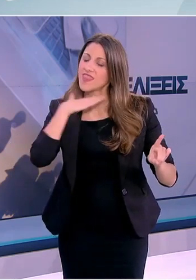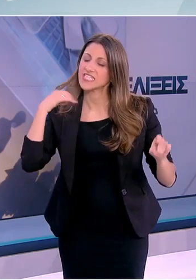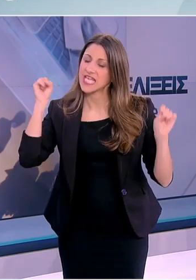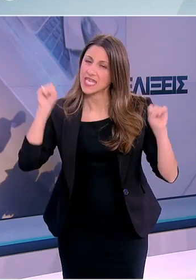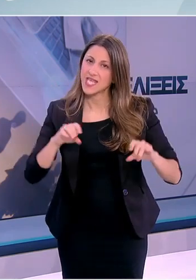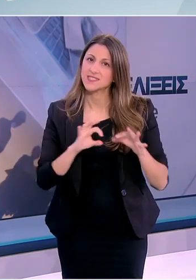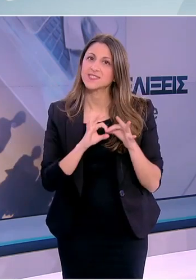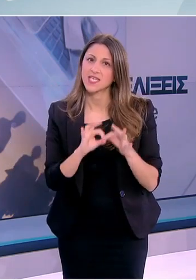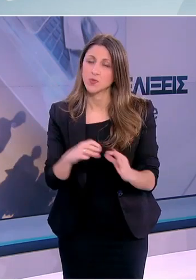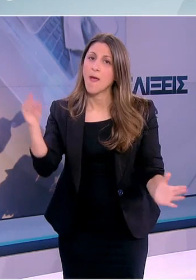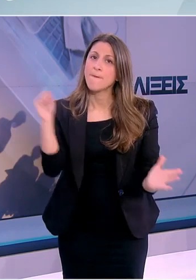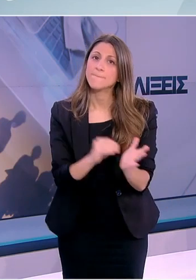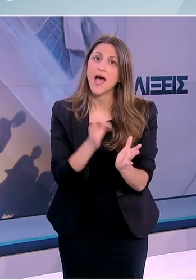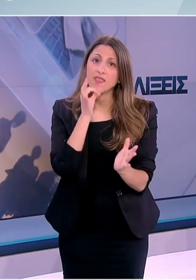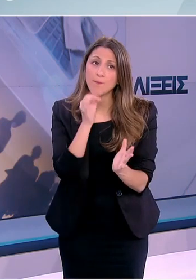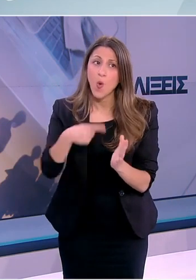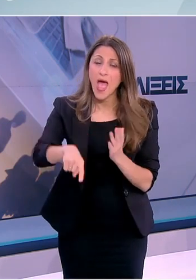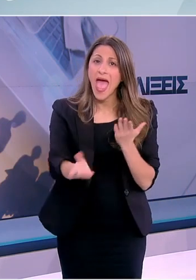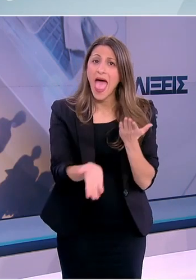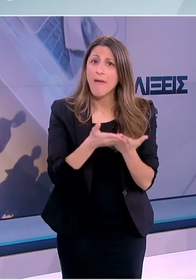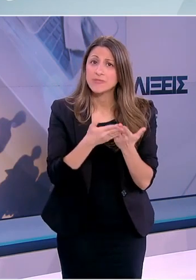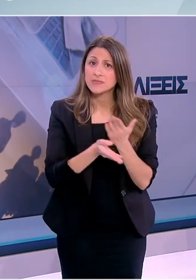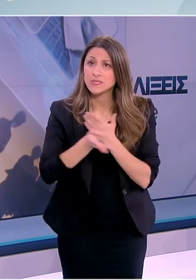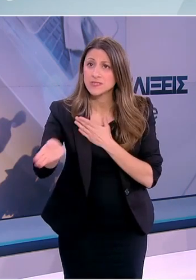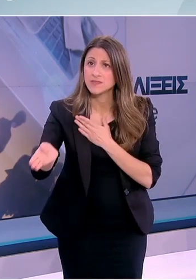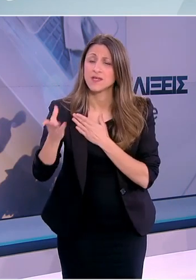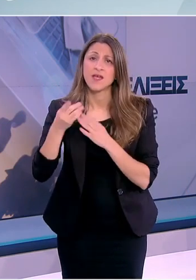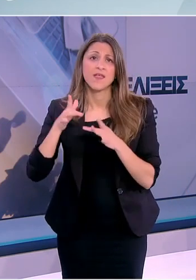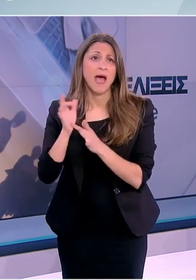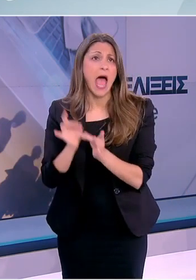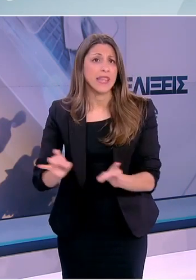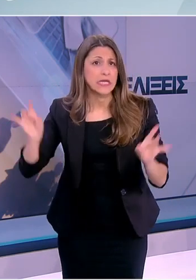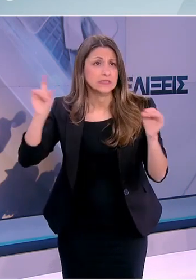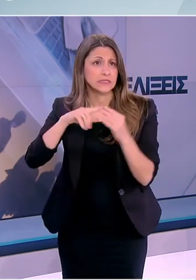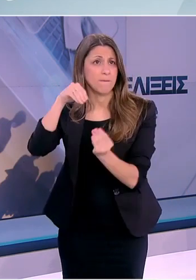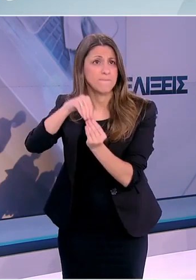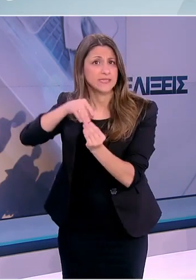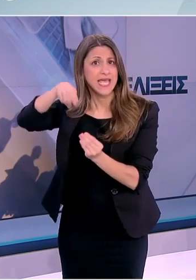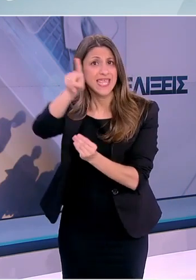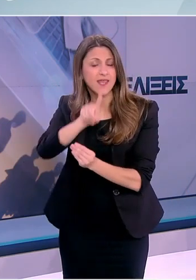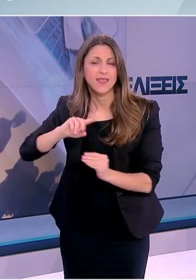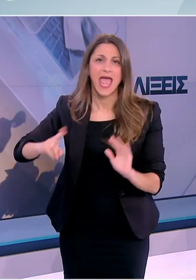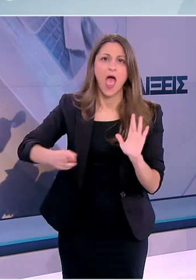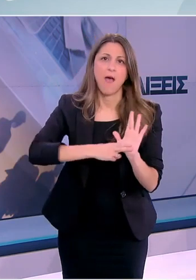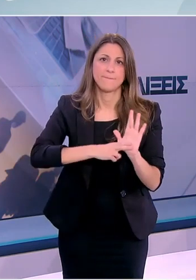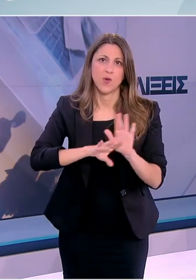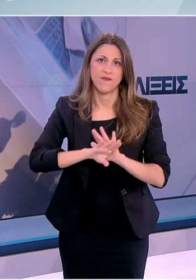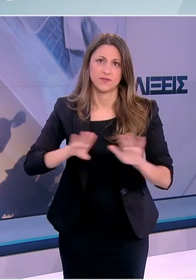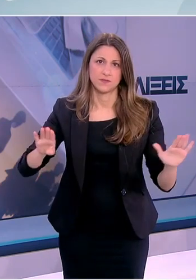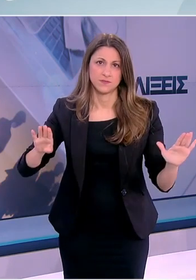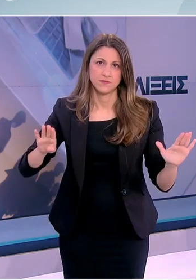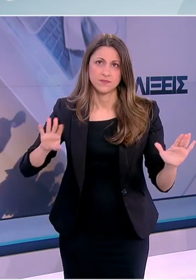δεν επιτρέπονται μετακινήσεις σε σπίτια συγγενών και φίλων για την Ανάσταση ή την Κυριακή του Πάσχα. Δεν προβλέπεται τέτοιος